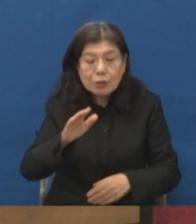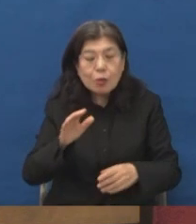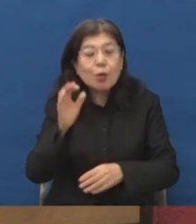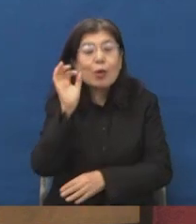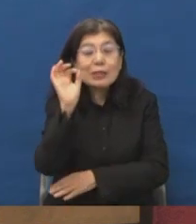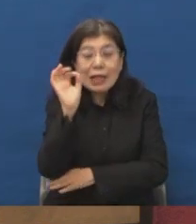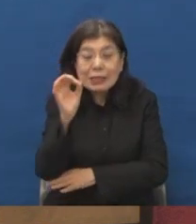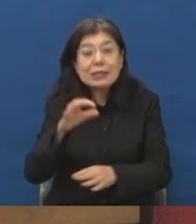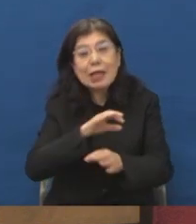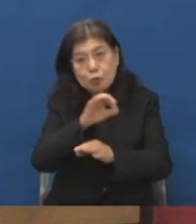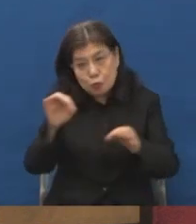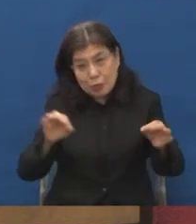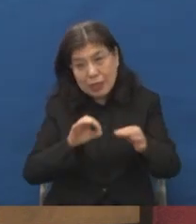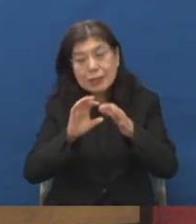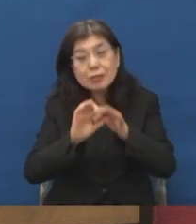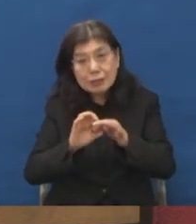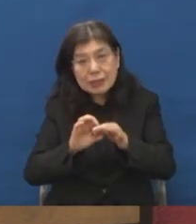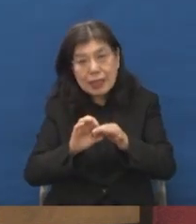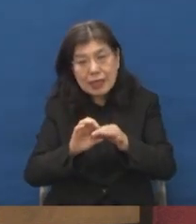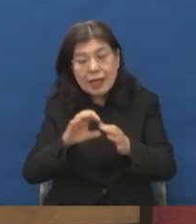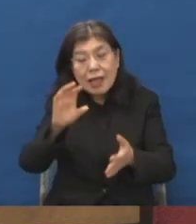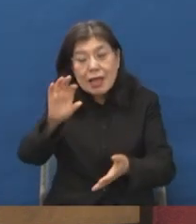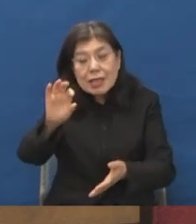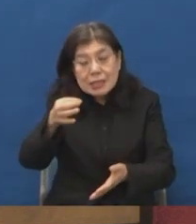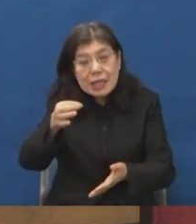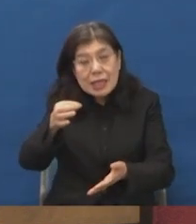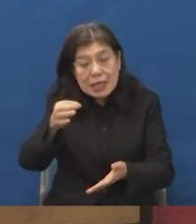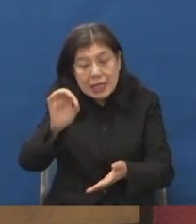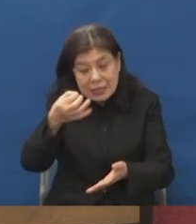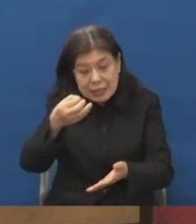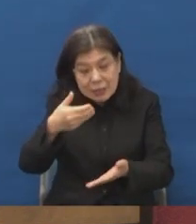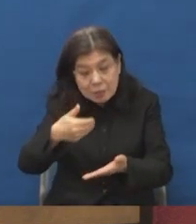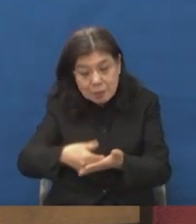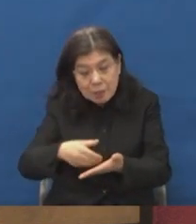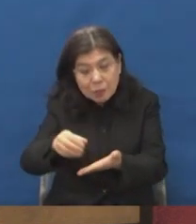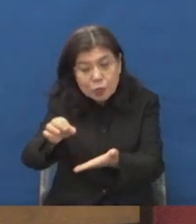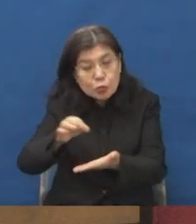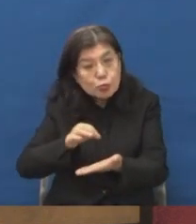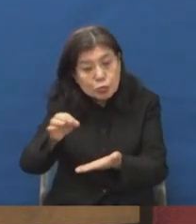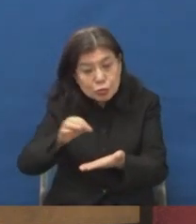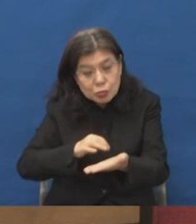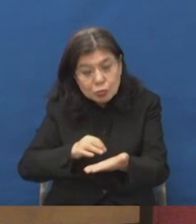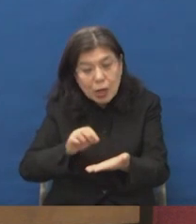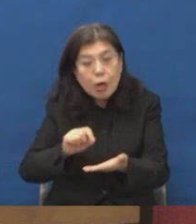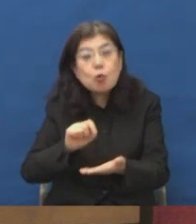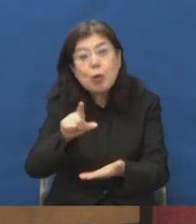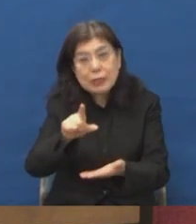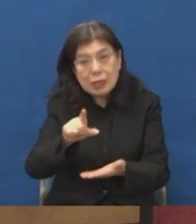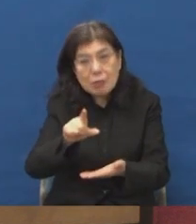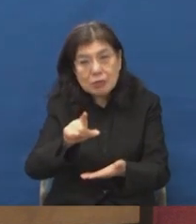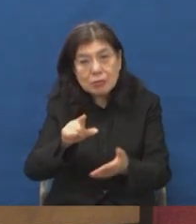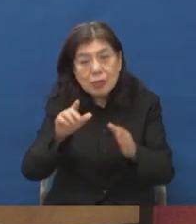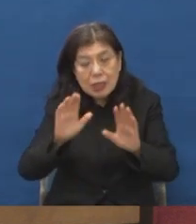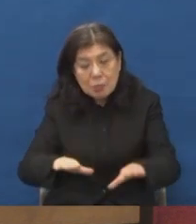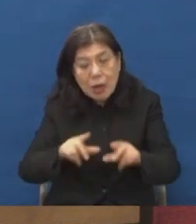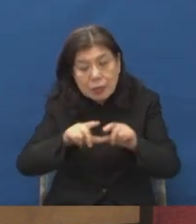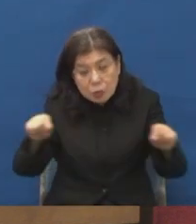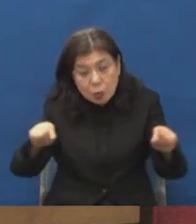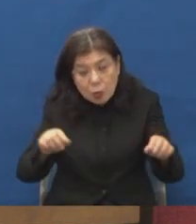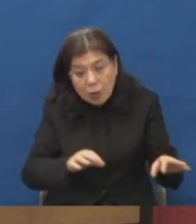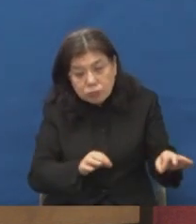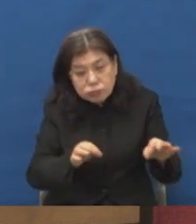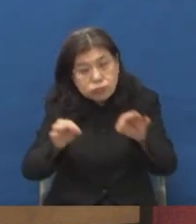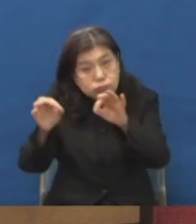してであります。税収は増えておりますが、日本全体が物価上昇の局面にあることを考